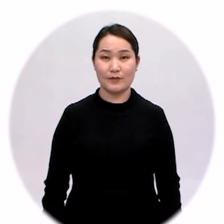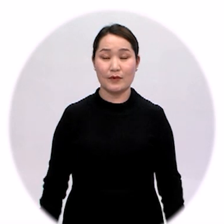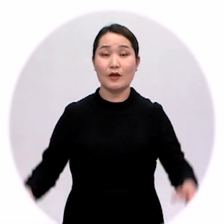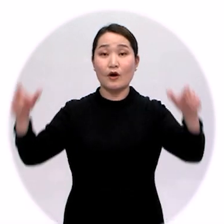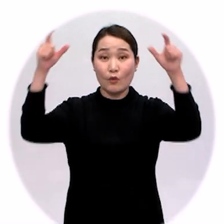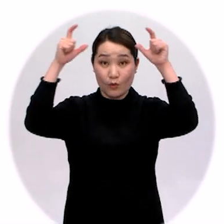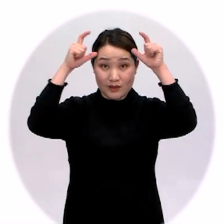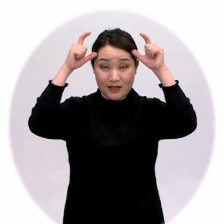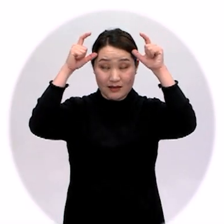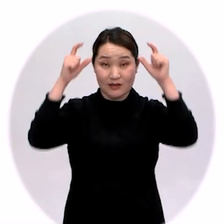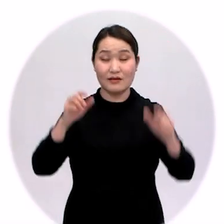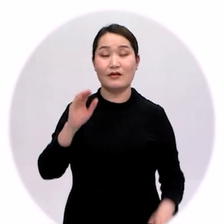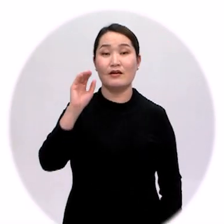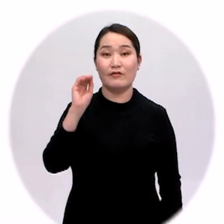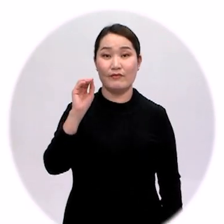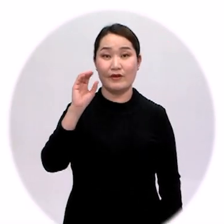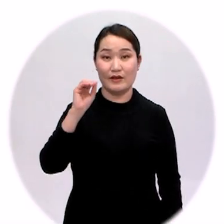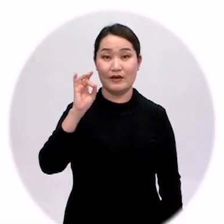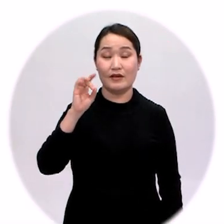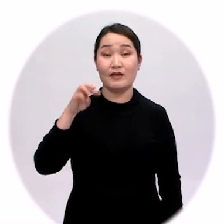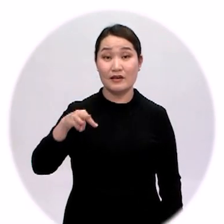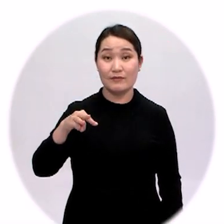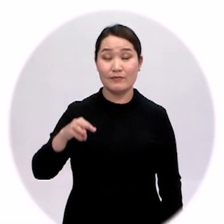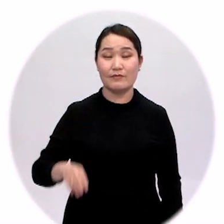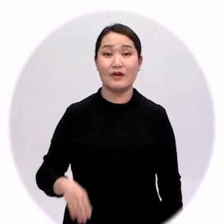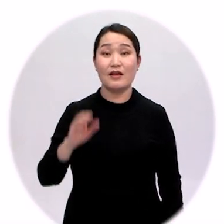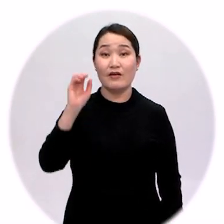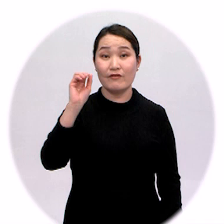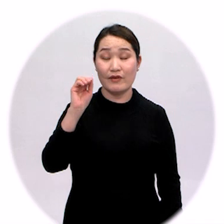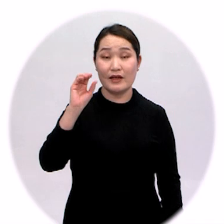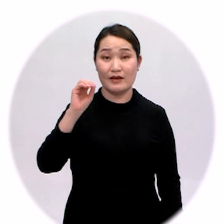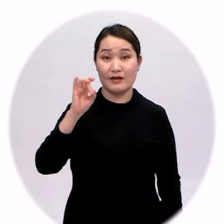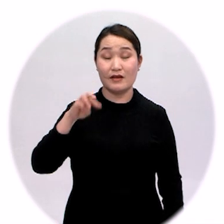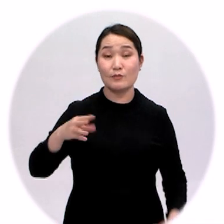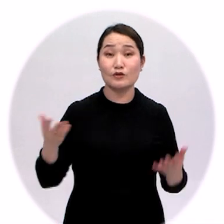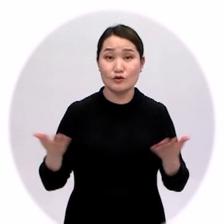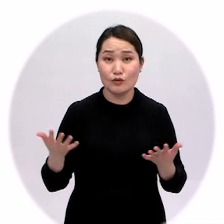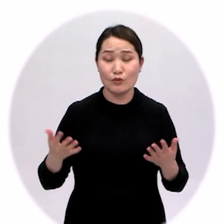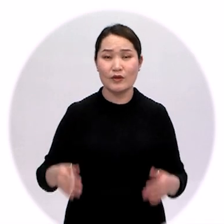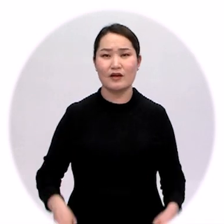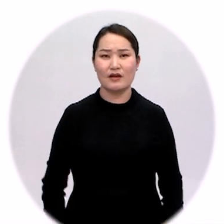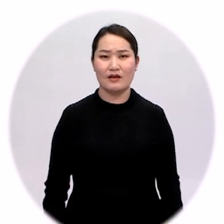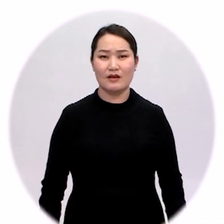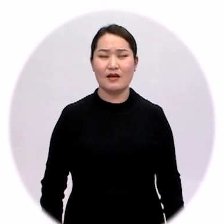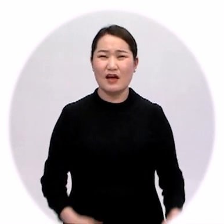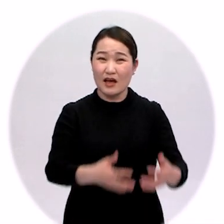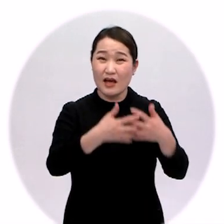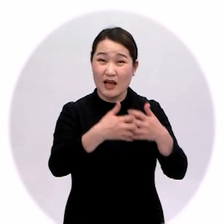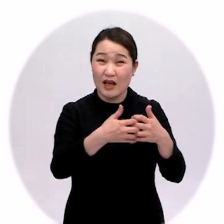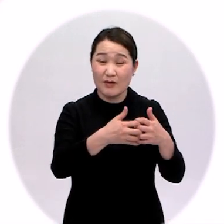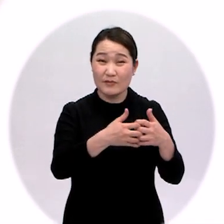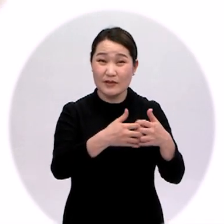Үнэний ферм. За, ферм гэж мал амьтныг маш олноор нь